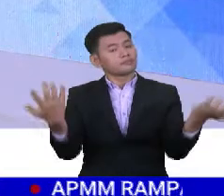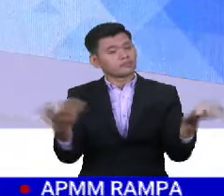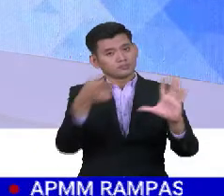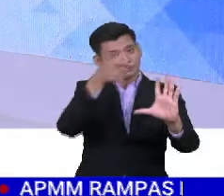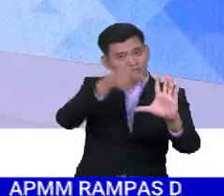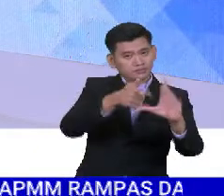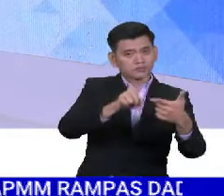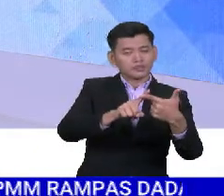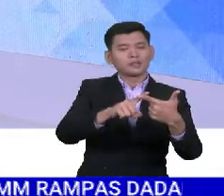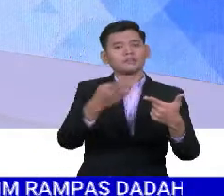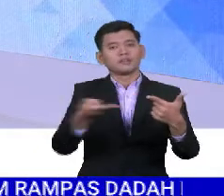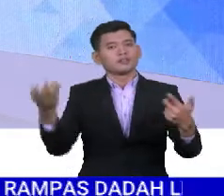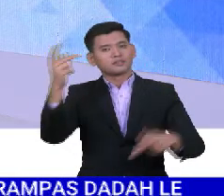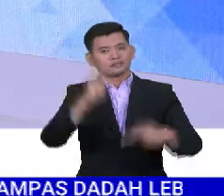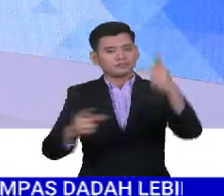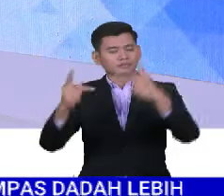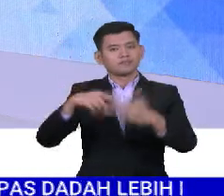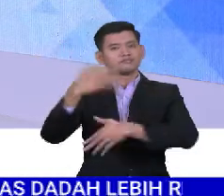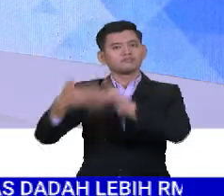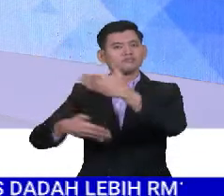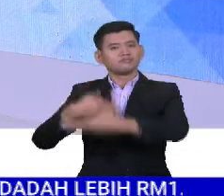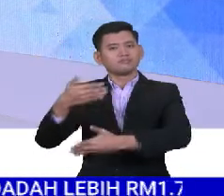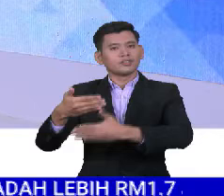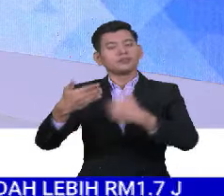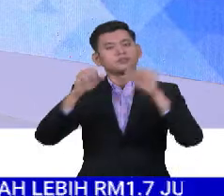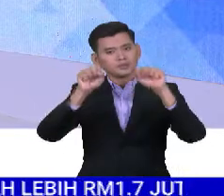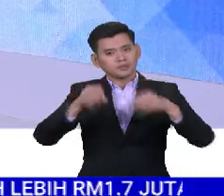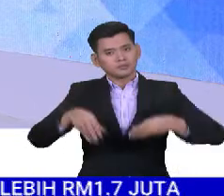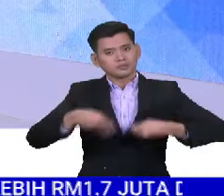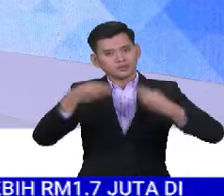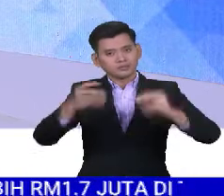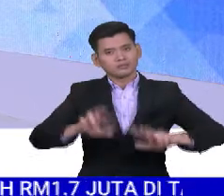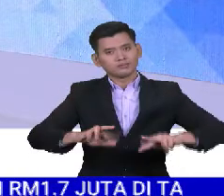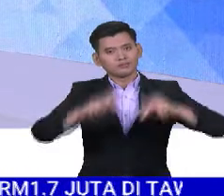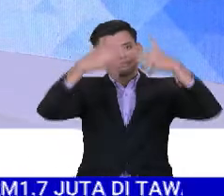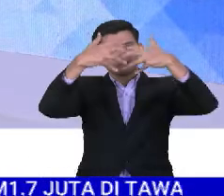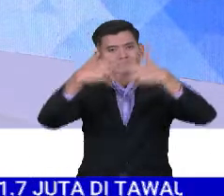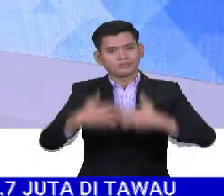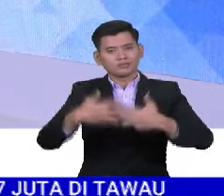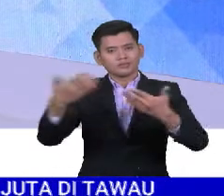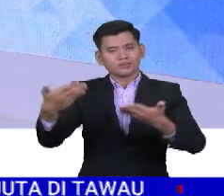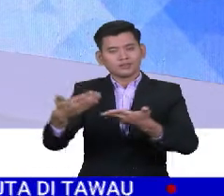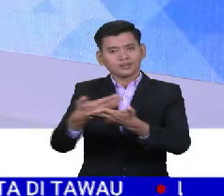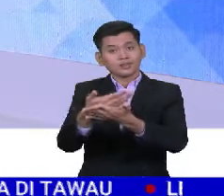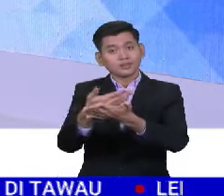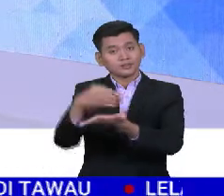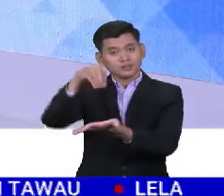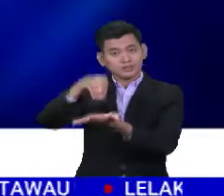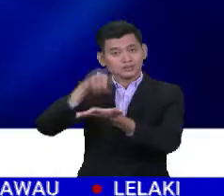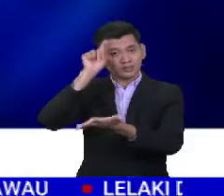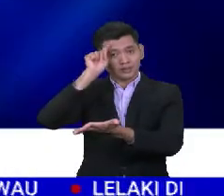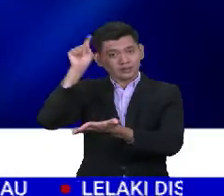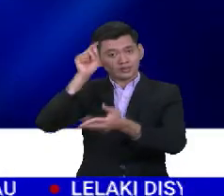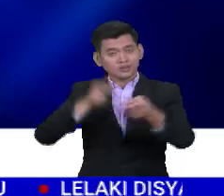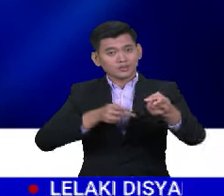bahan kimia khusus dan termaju yang turut membangkitkan potensi pembinaan Kinabalu di Trenggalek sebagai usaha